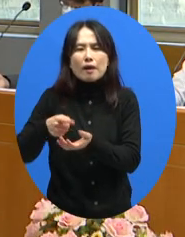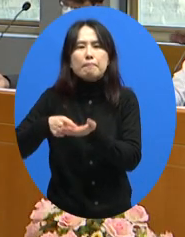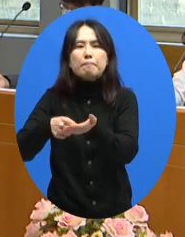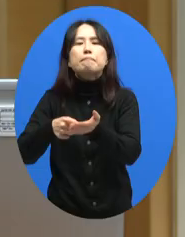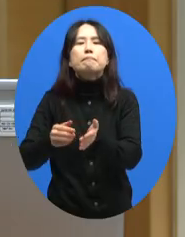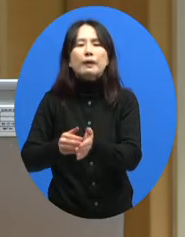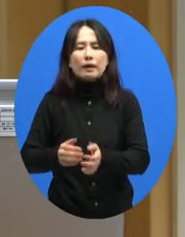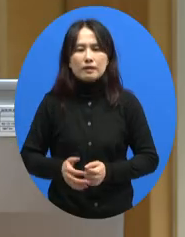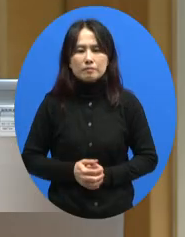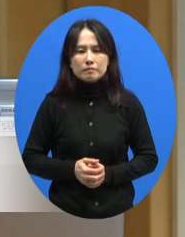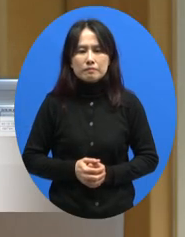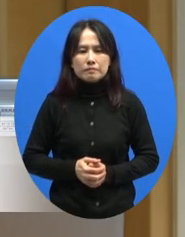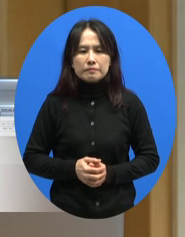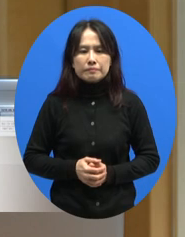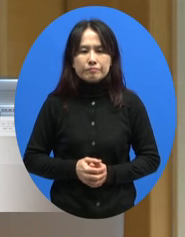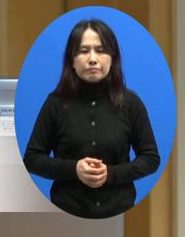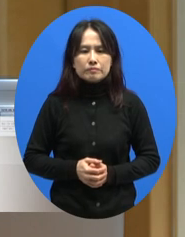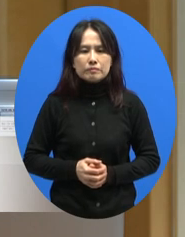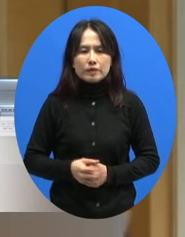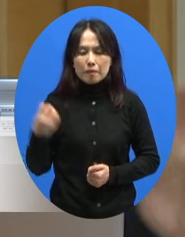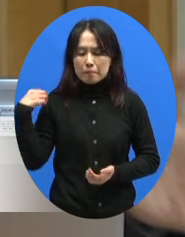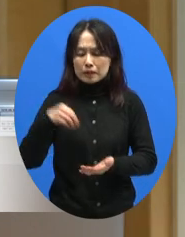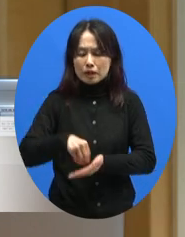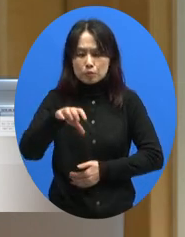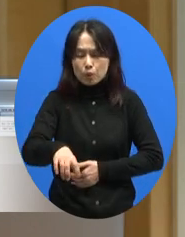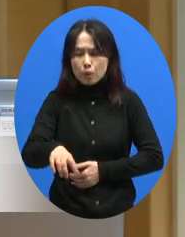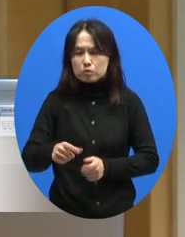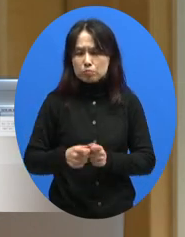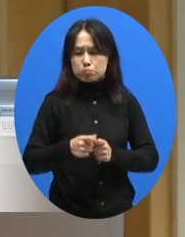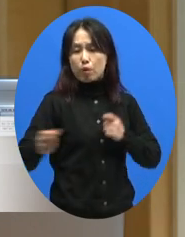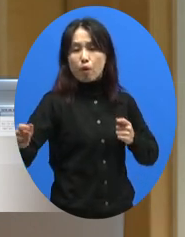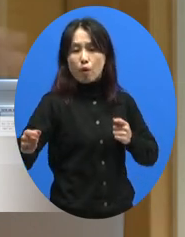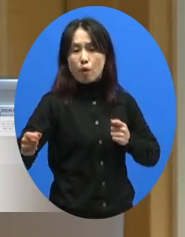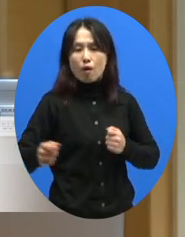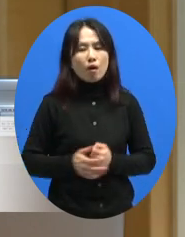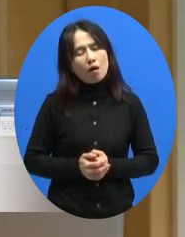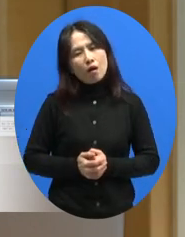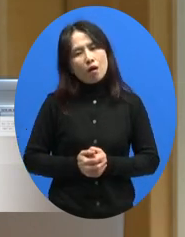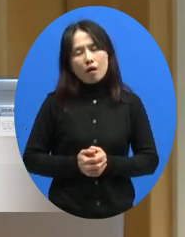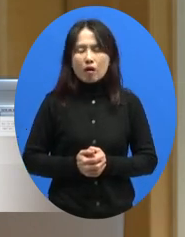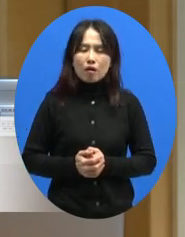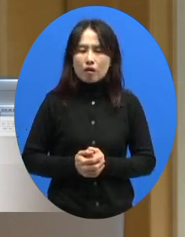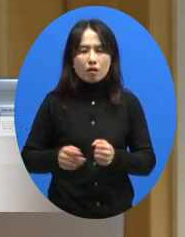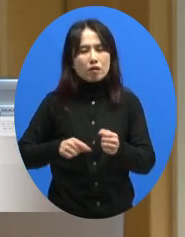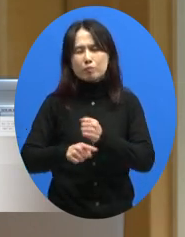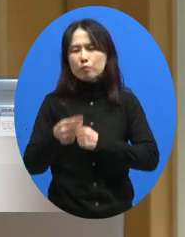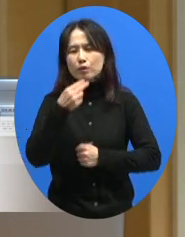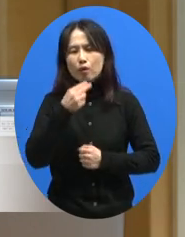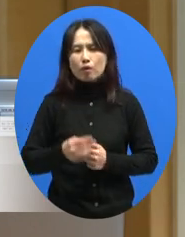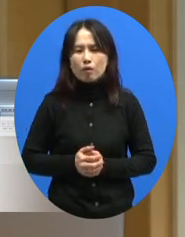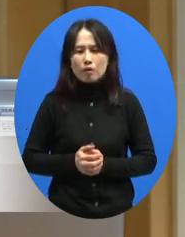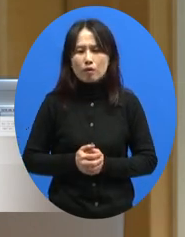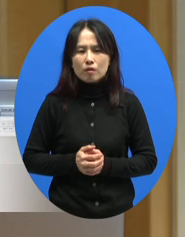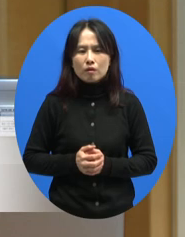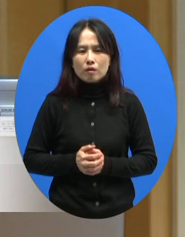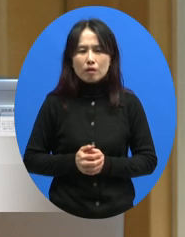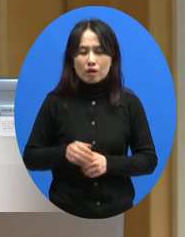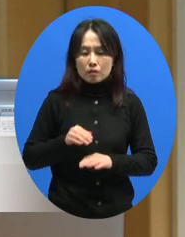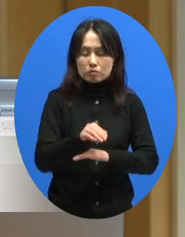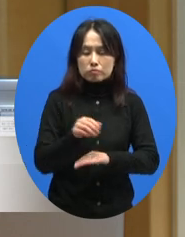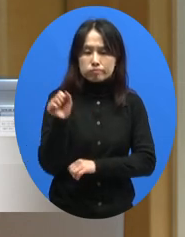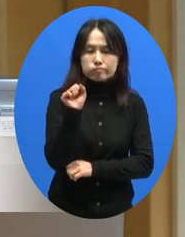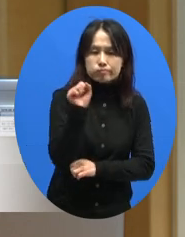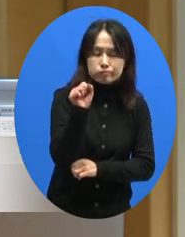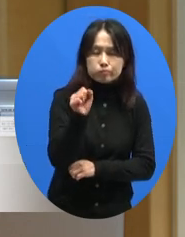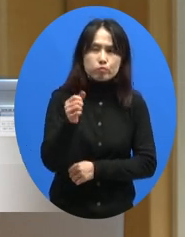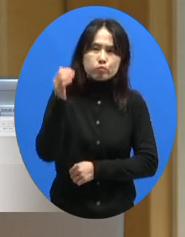나왔습니다. 그러면 이 지역이 반납 지역이 너무 거리가 떨어지면요 PM의 의미가 없어져 버립니다. 차도에 차가 지나다니는데